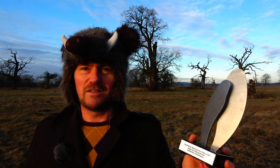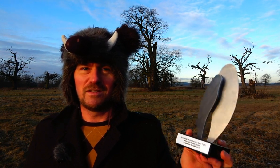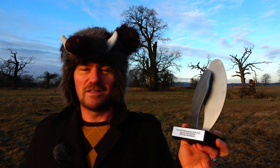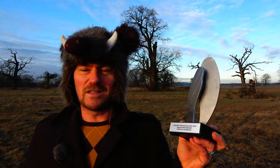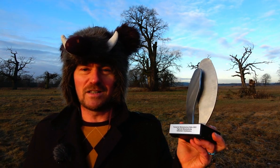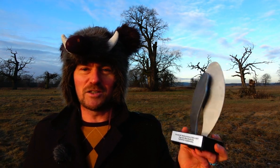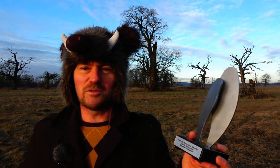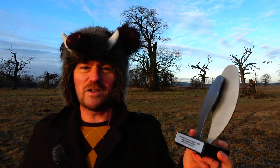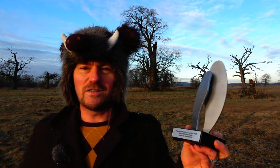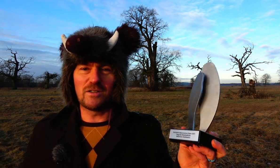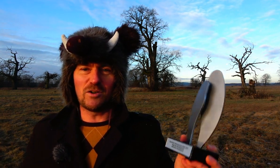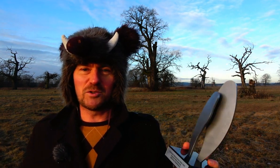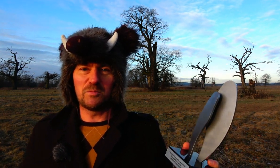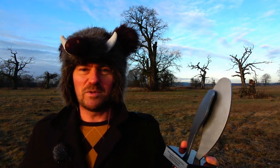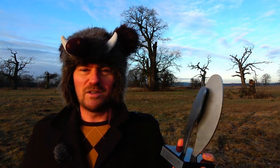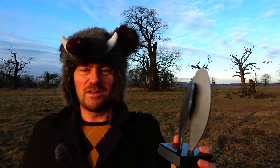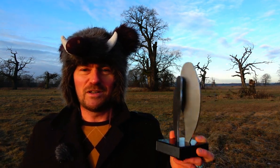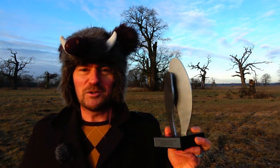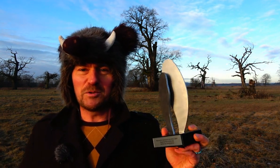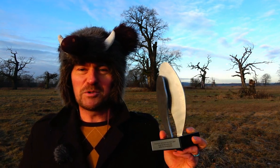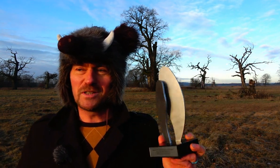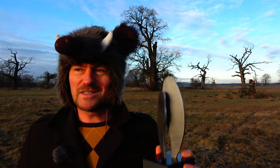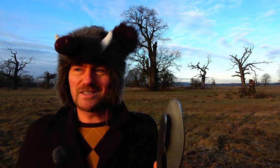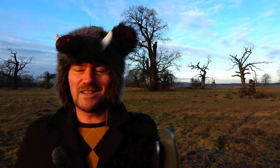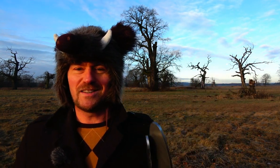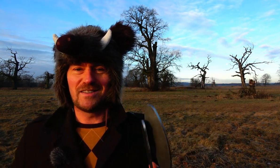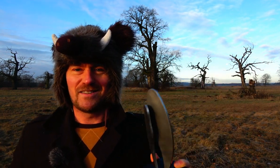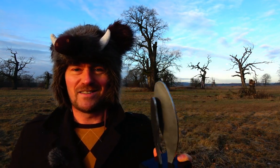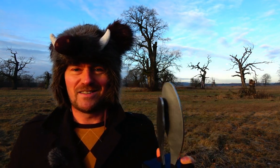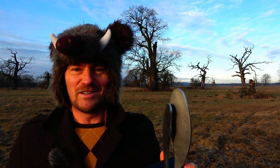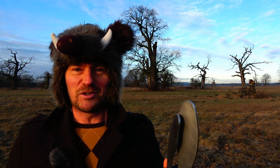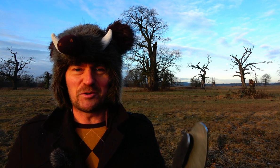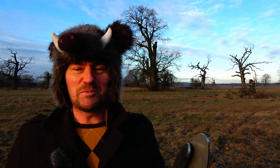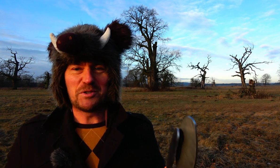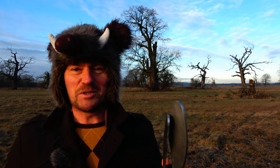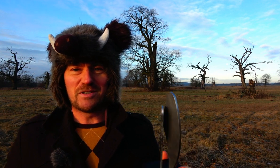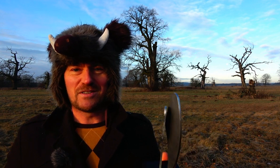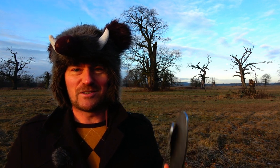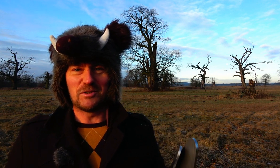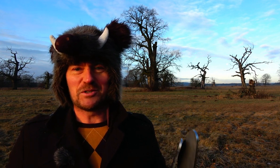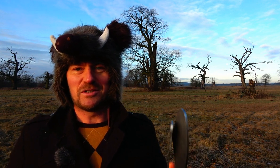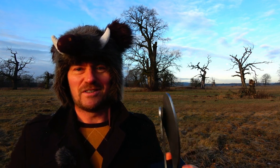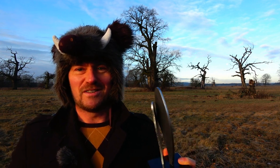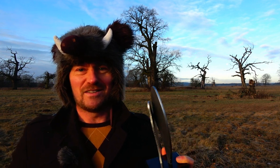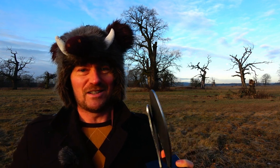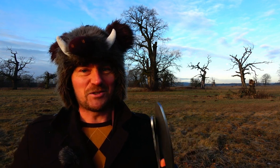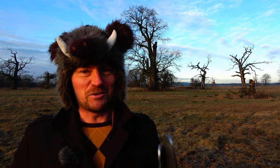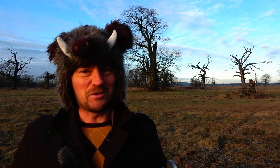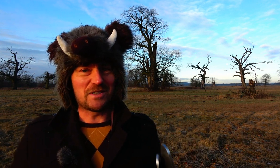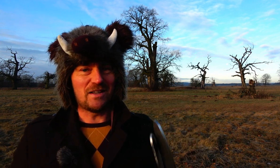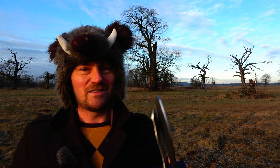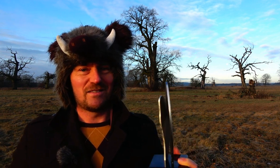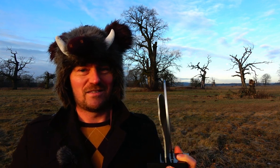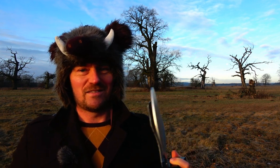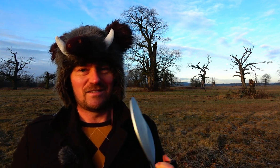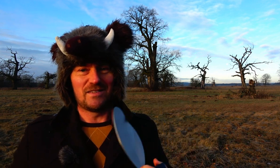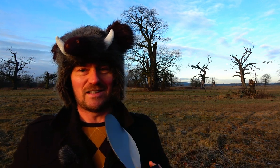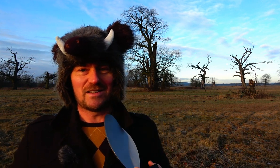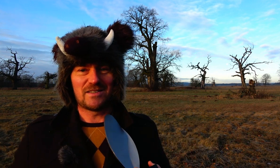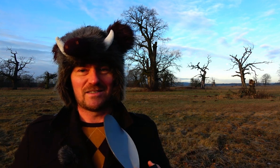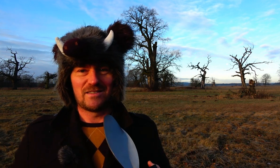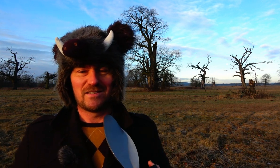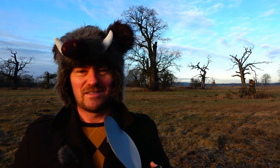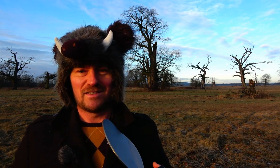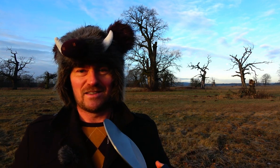tych zaangażowanych osób, którym się chce robić coś dla środowiska,